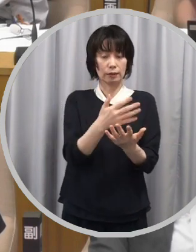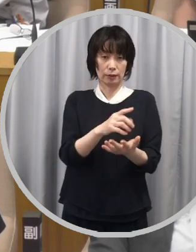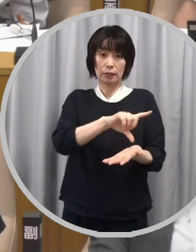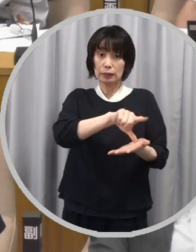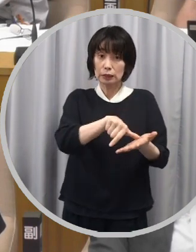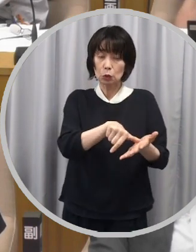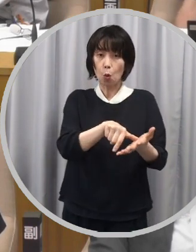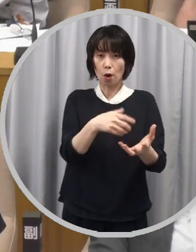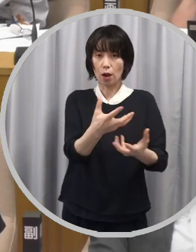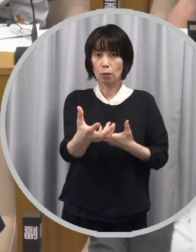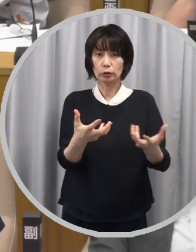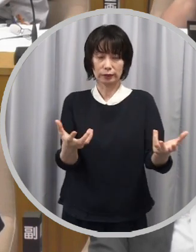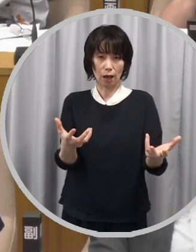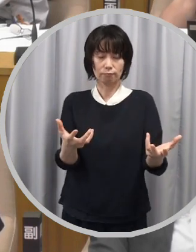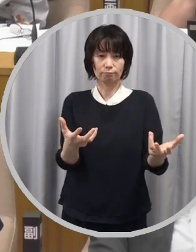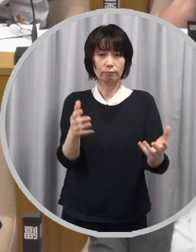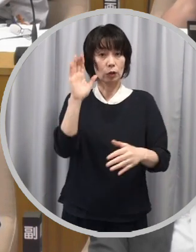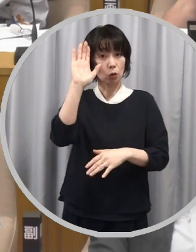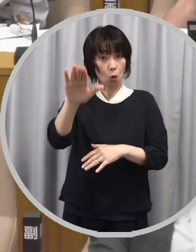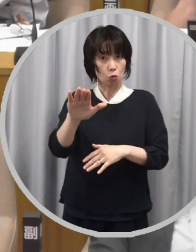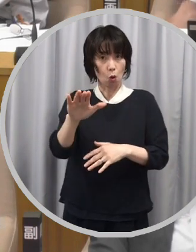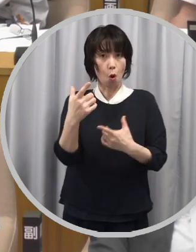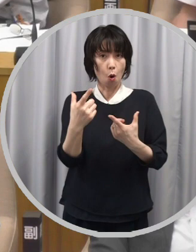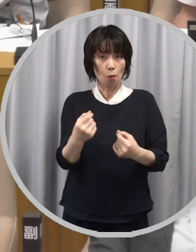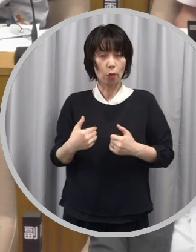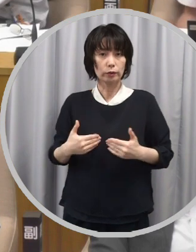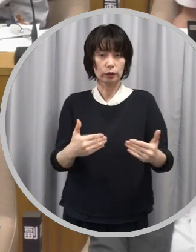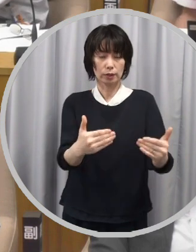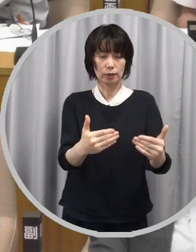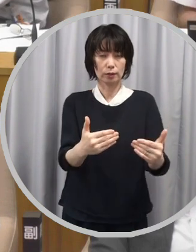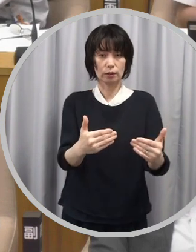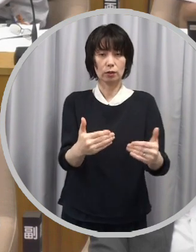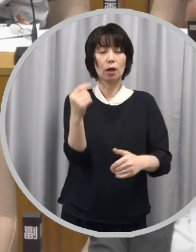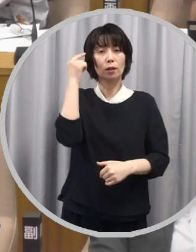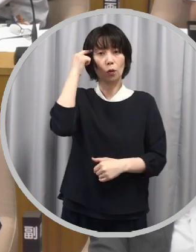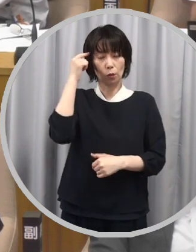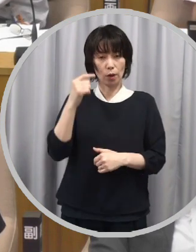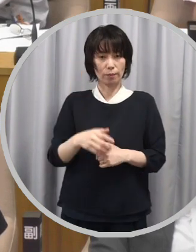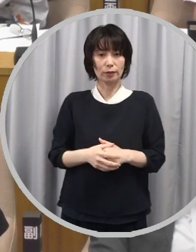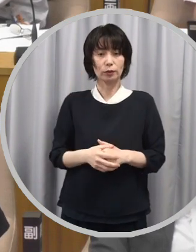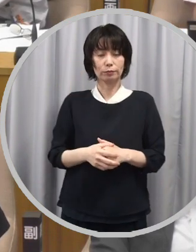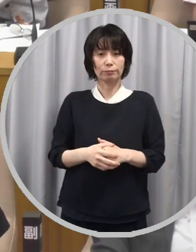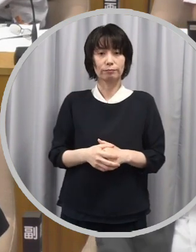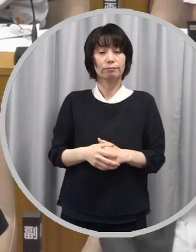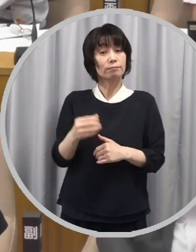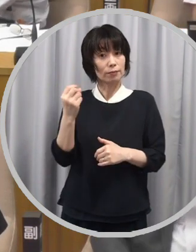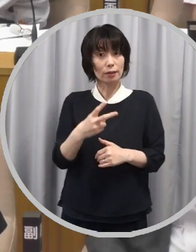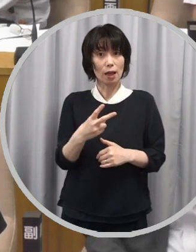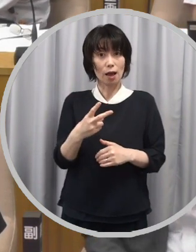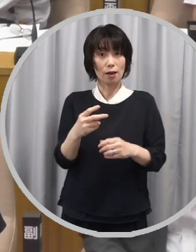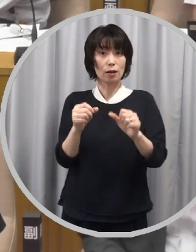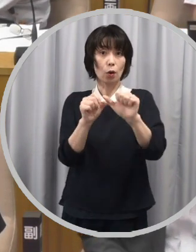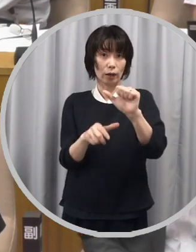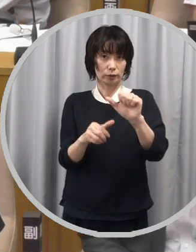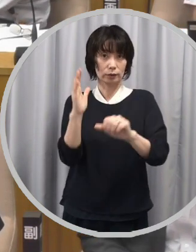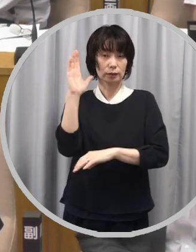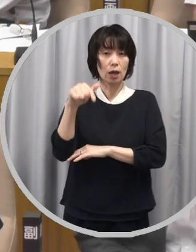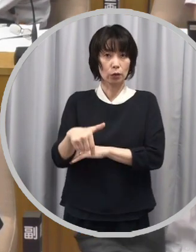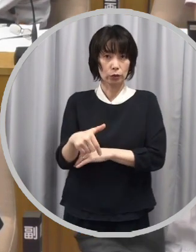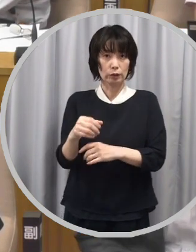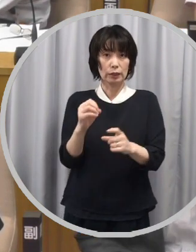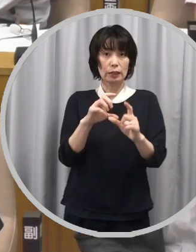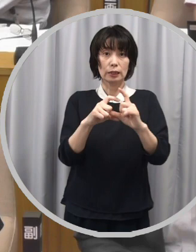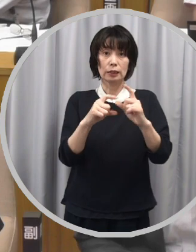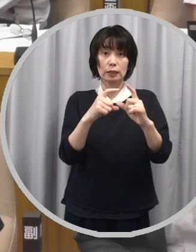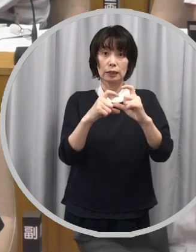地方分散というものは今後も推進されていくものと考えております。また、先月、政府は